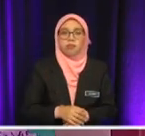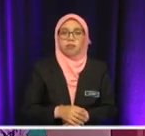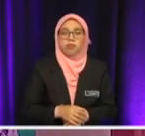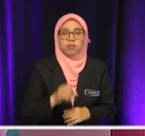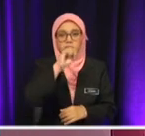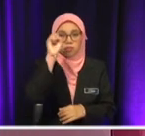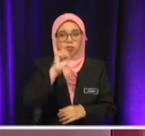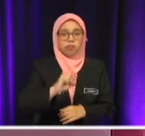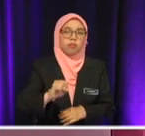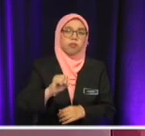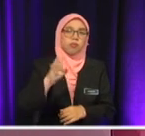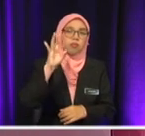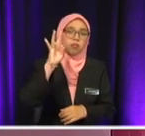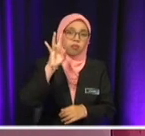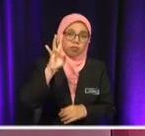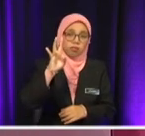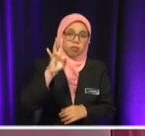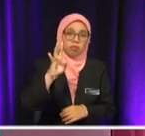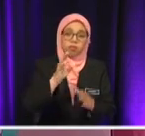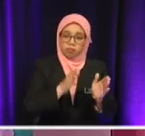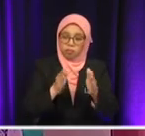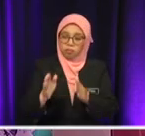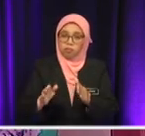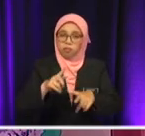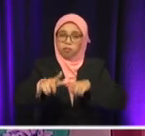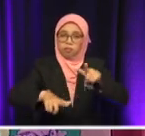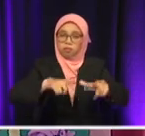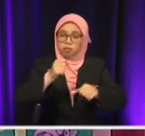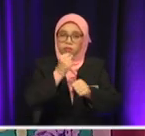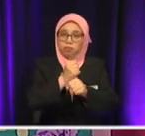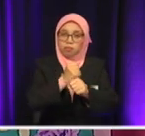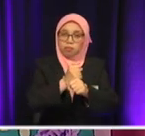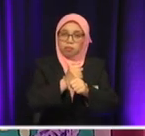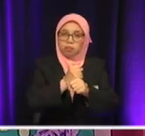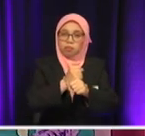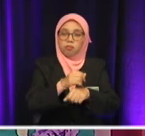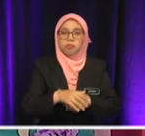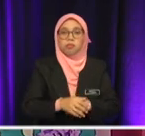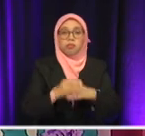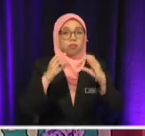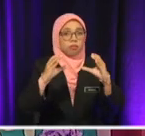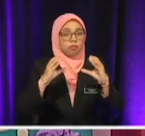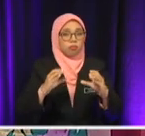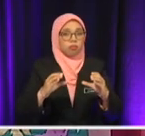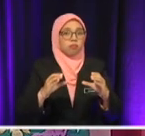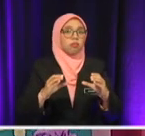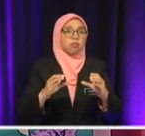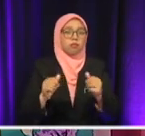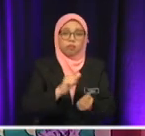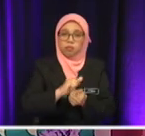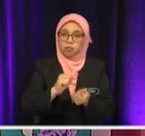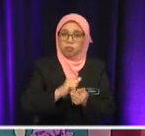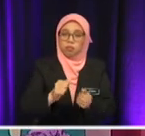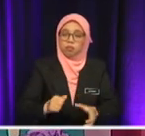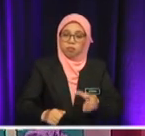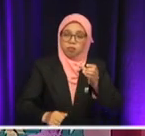Ha, ini soalan menyusun langkah kerja. Baik, berikut adalah penyertaan cara membasuh botol susu.